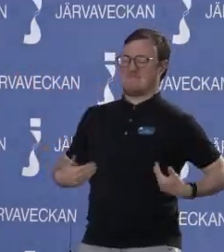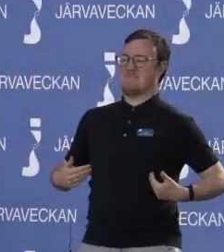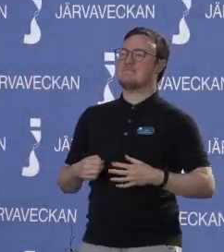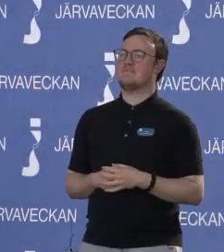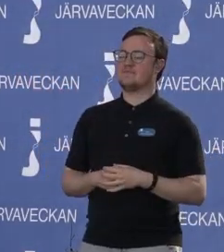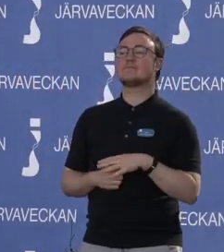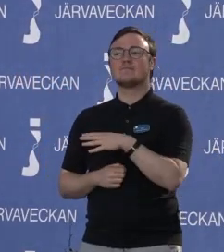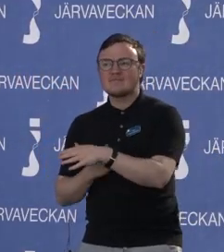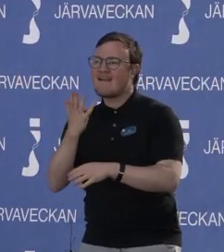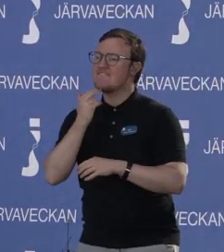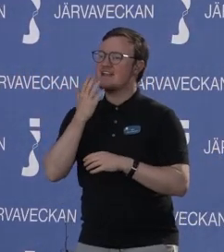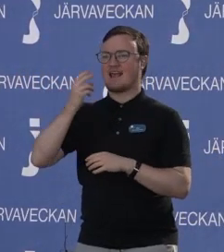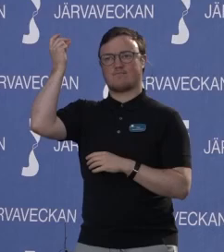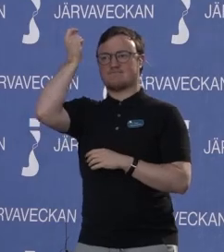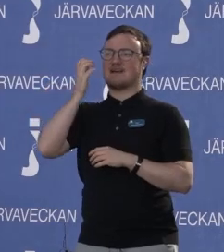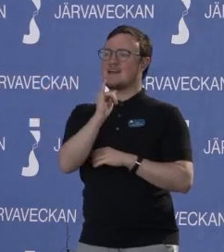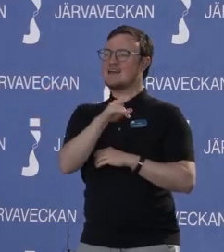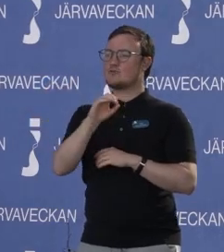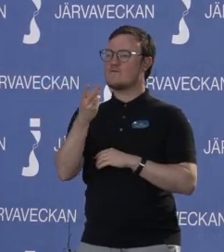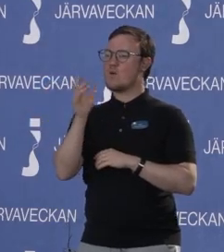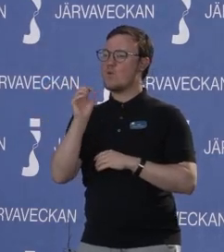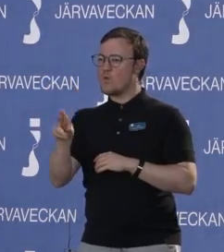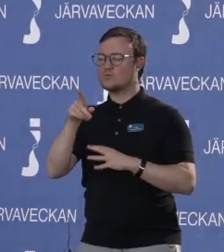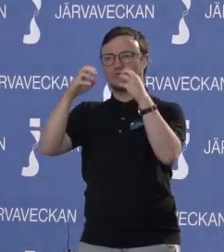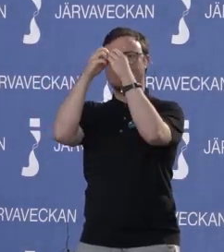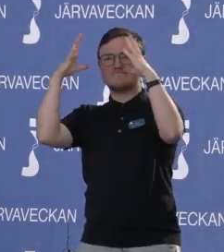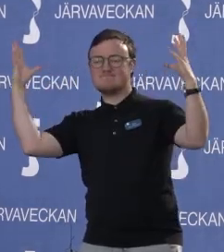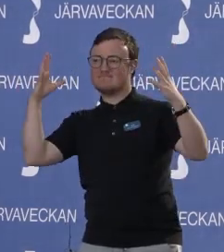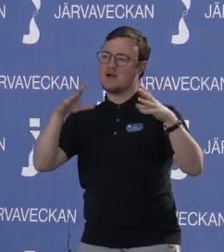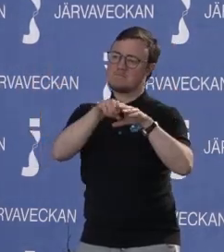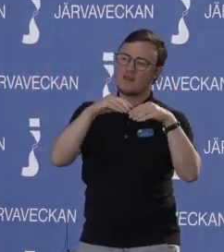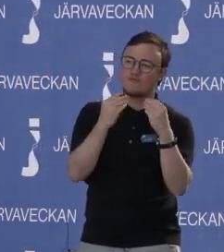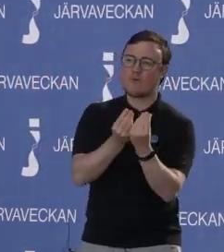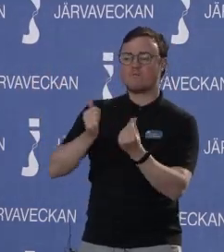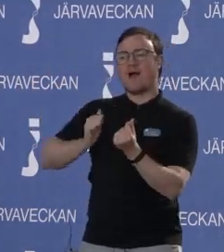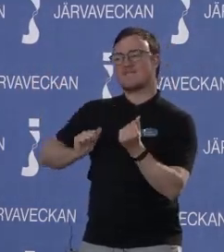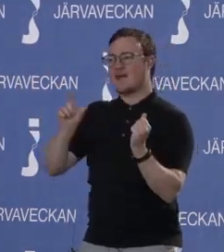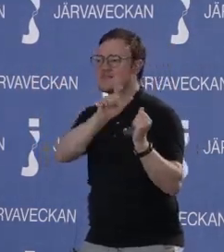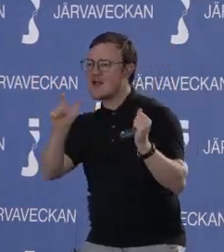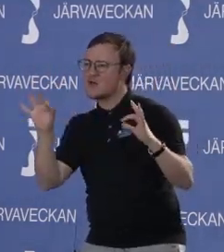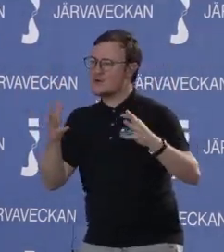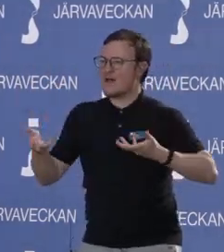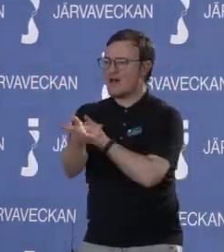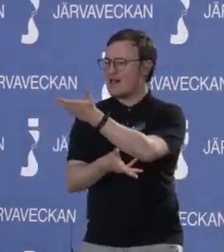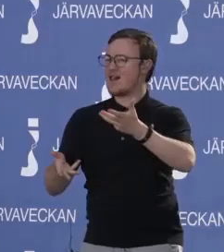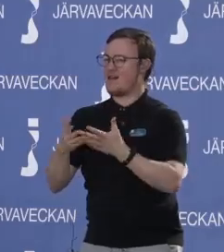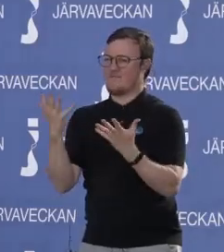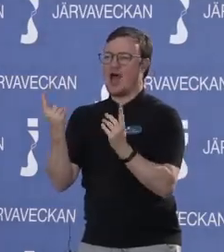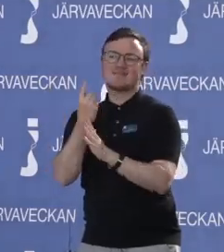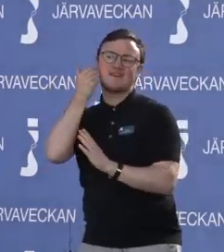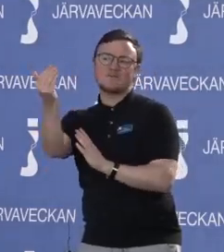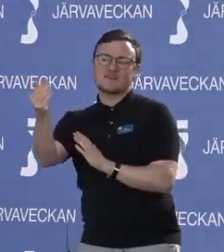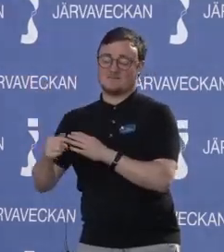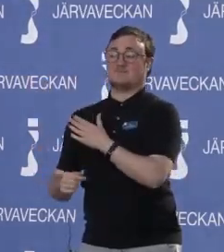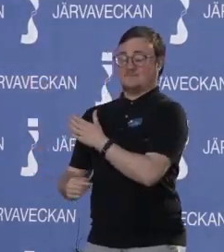innovationer ser du framför idag i gränssnittet mellan plattformarna och användarna? Nej, men vi ser ju på